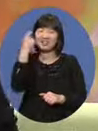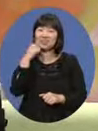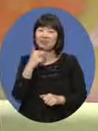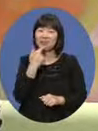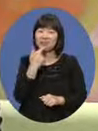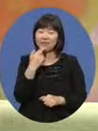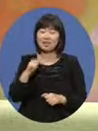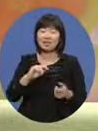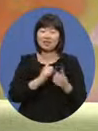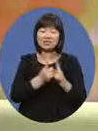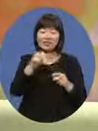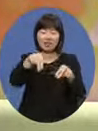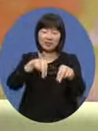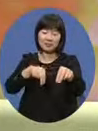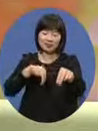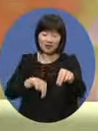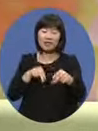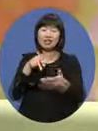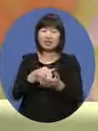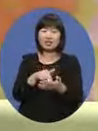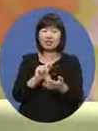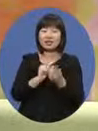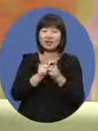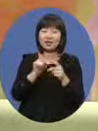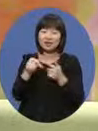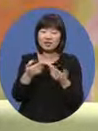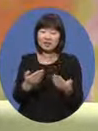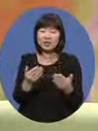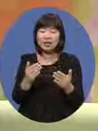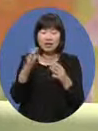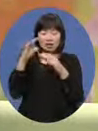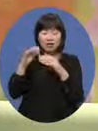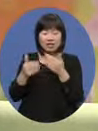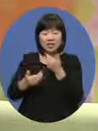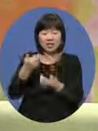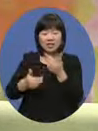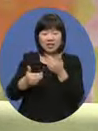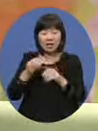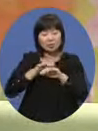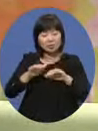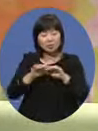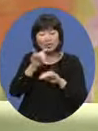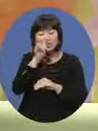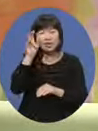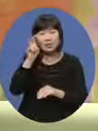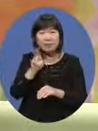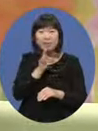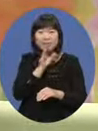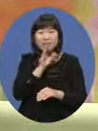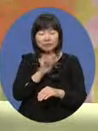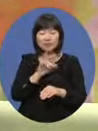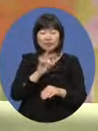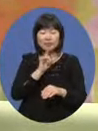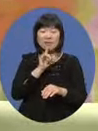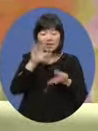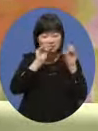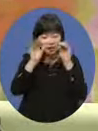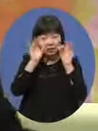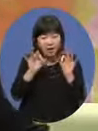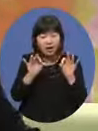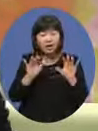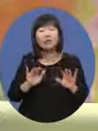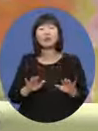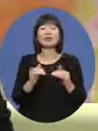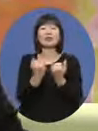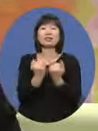서서 하나씩 이해를 하기 시작하면 또 그동안 얽혀있던 매듭을 좀 풀 수 있지 않을까 그렇죠. 싶어요. 그리고 얘기를 들어보니까요.